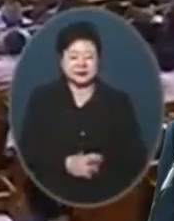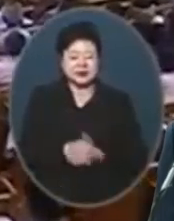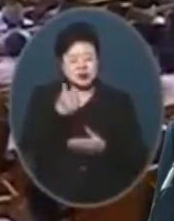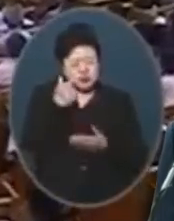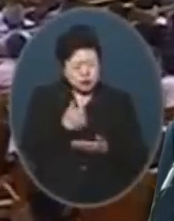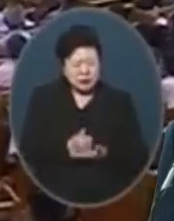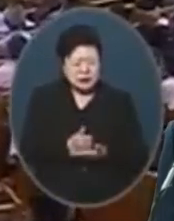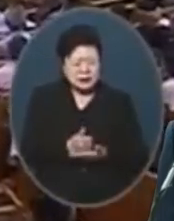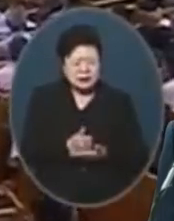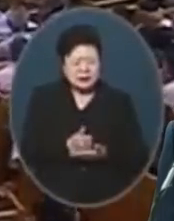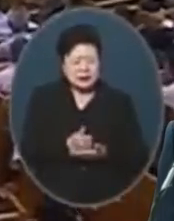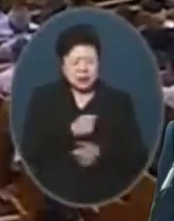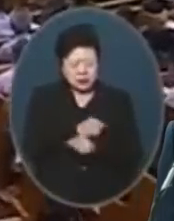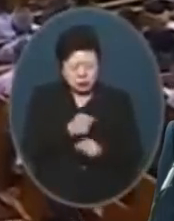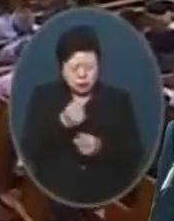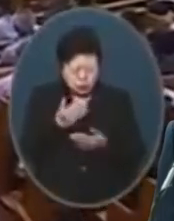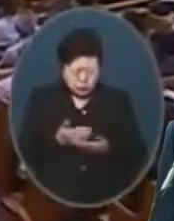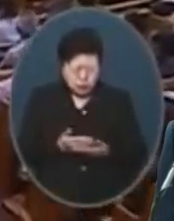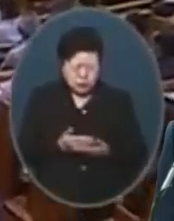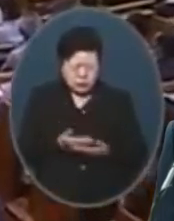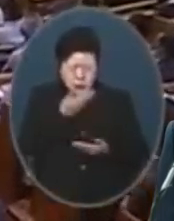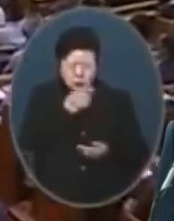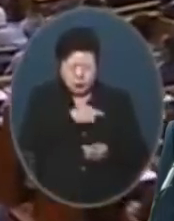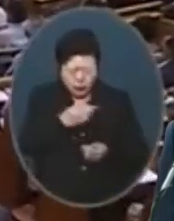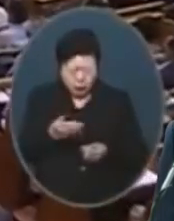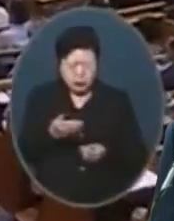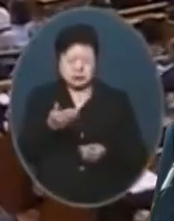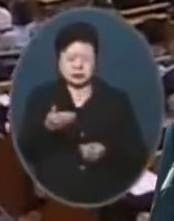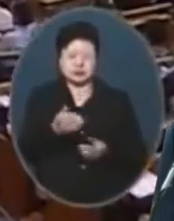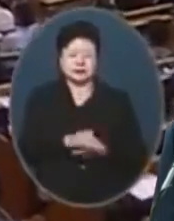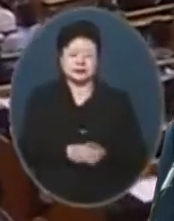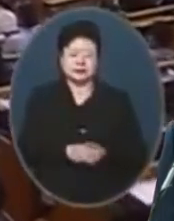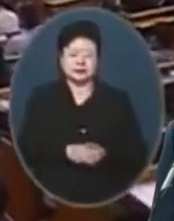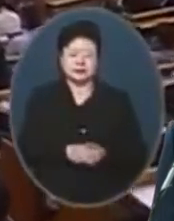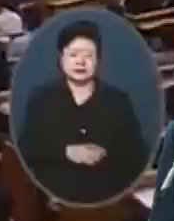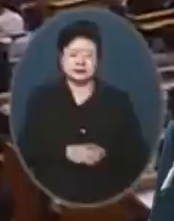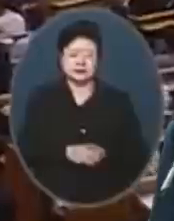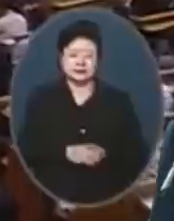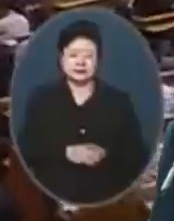죄를 용서해 주시고 보혈을 다 흘리고